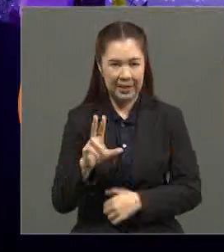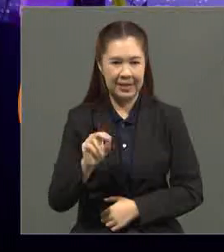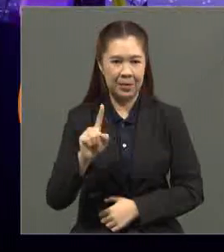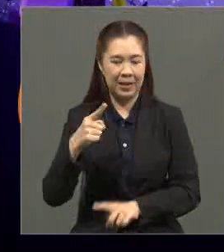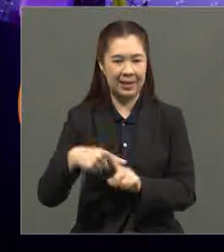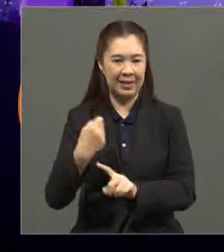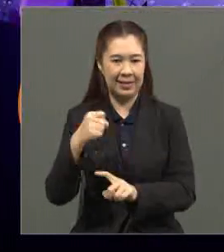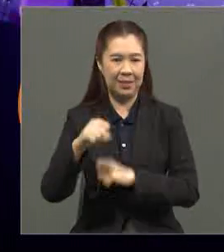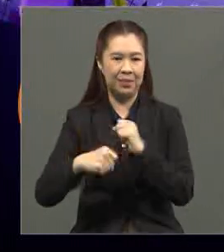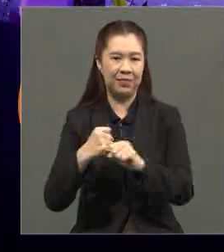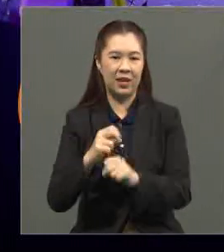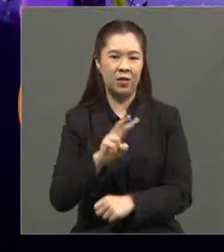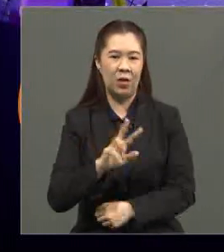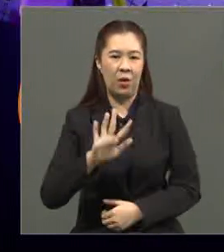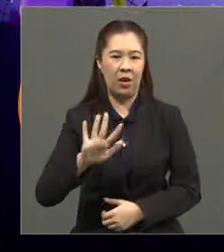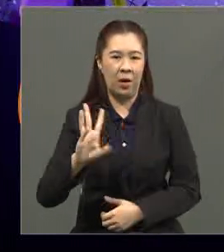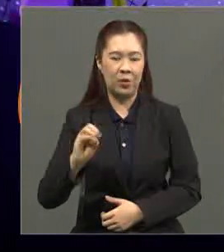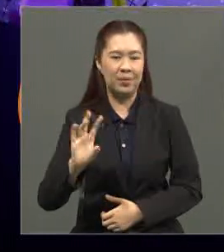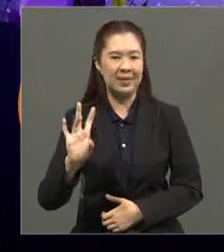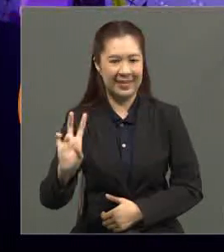ตุลาคม2567เท่านั้นค่ะอ่ะ